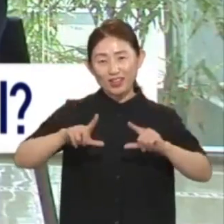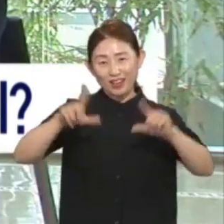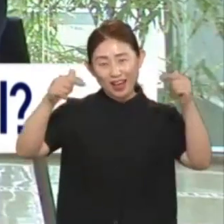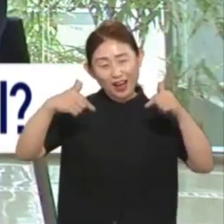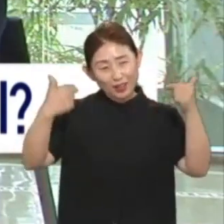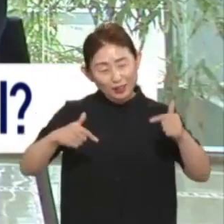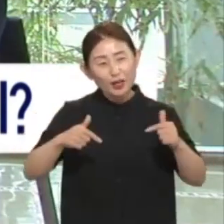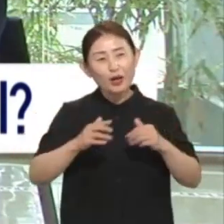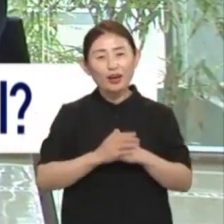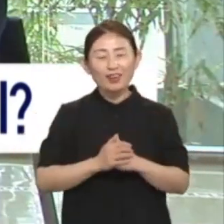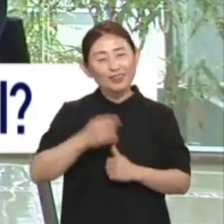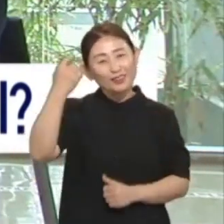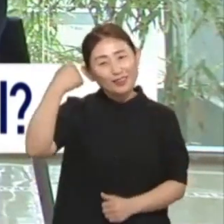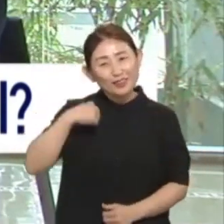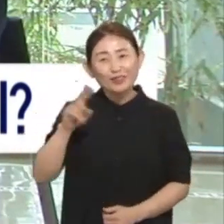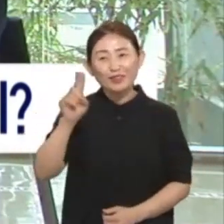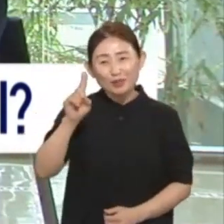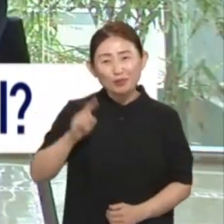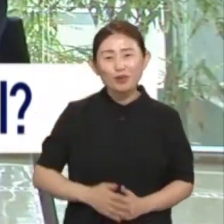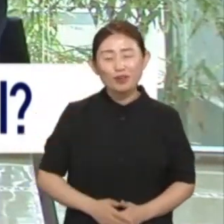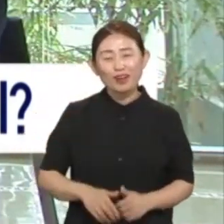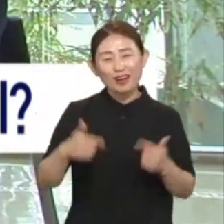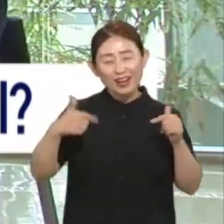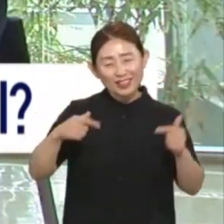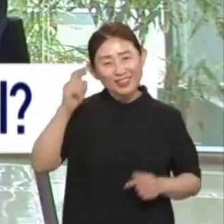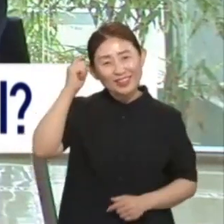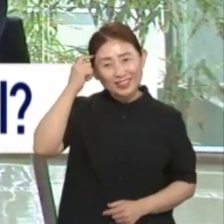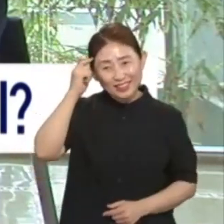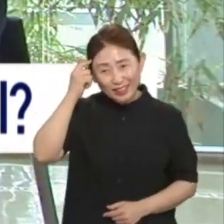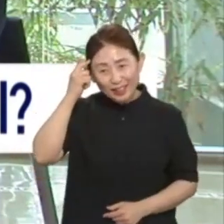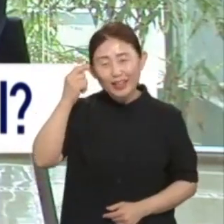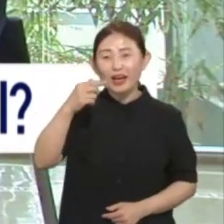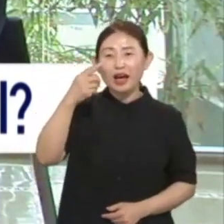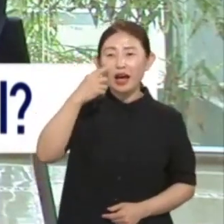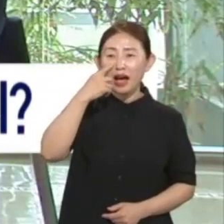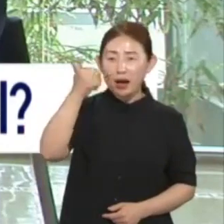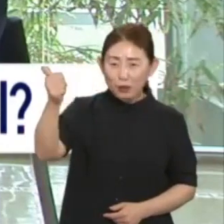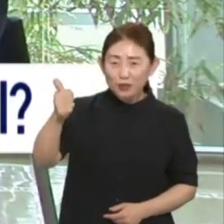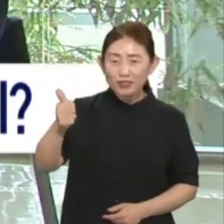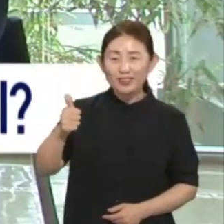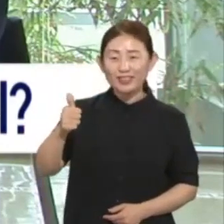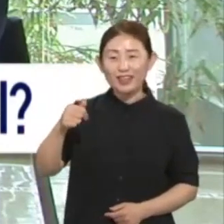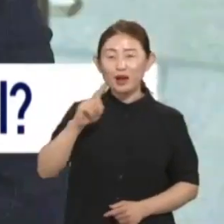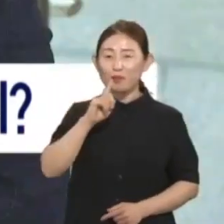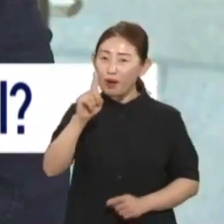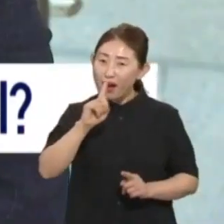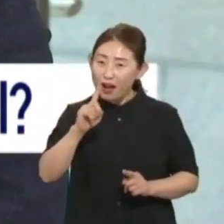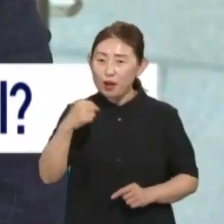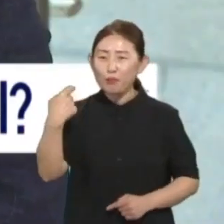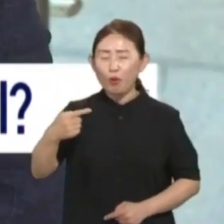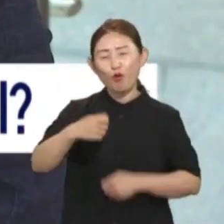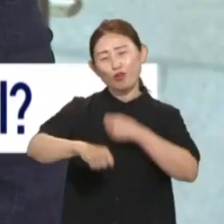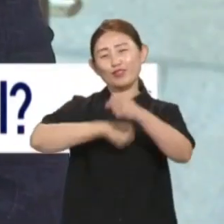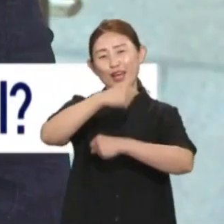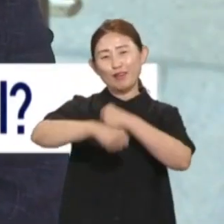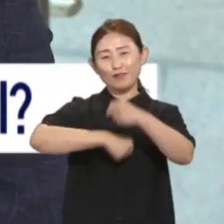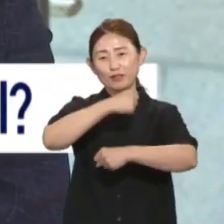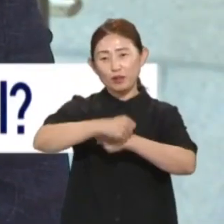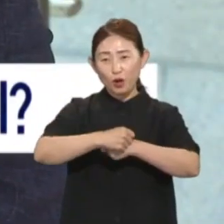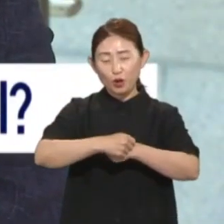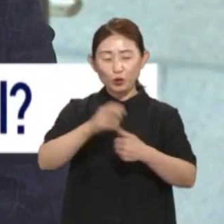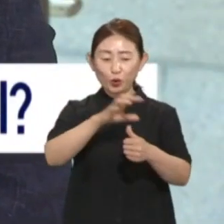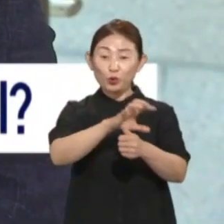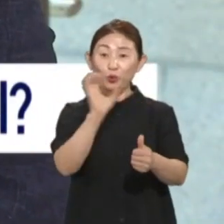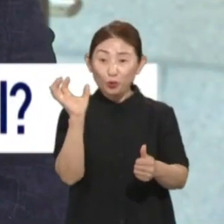매번. 매년 생각하게 됩니다. 그 아버지가 늘 주장했던 거는 자유는